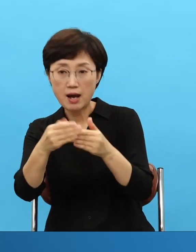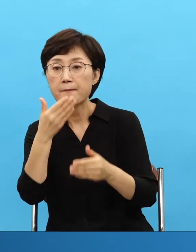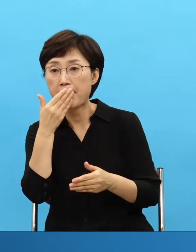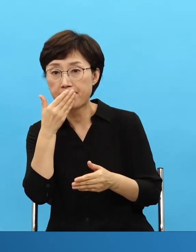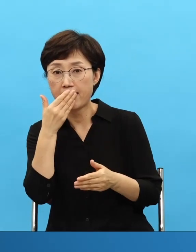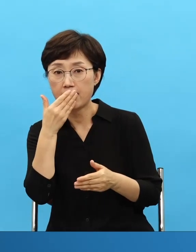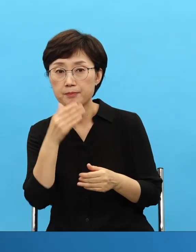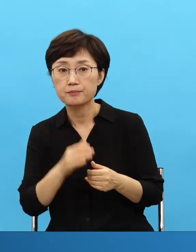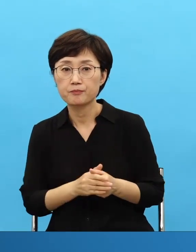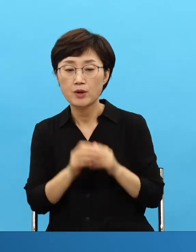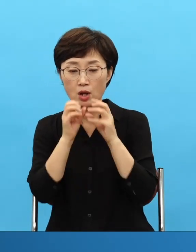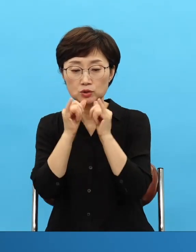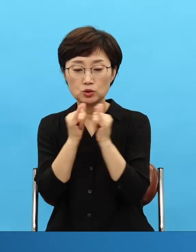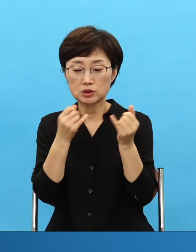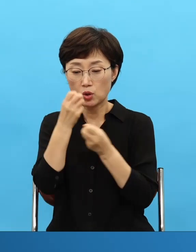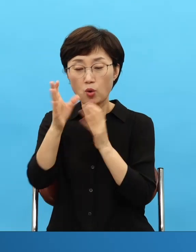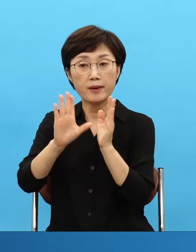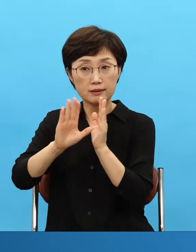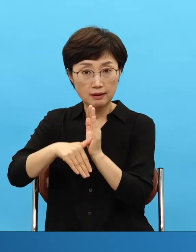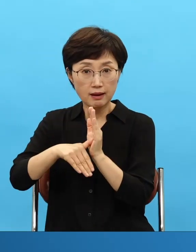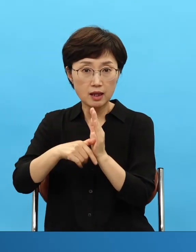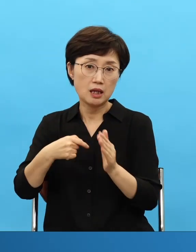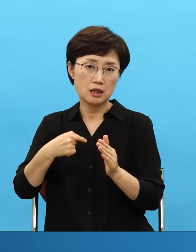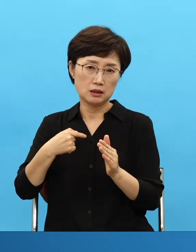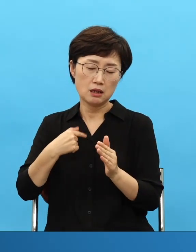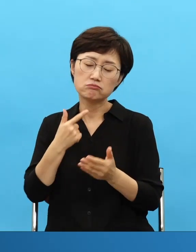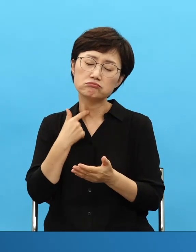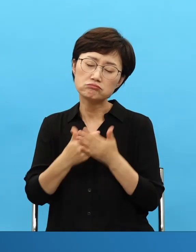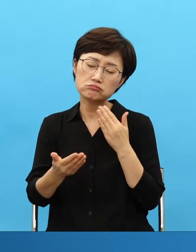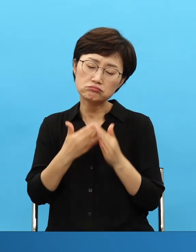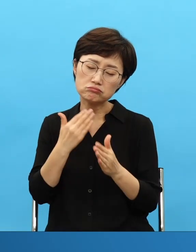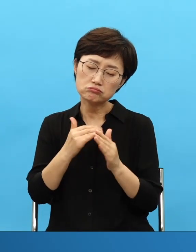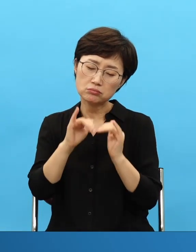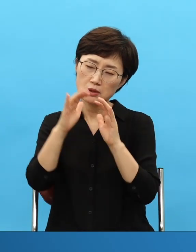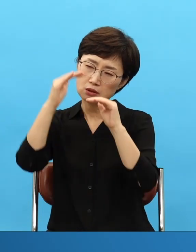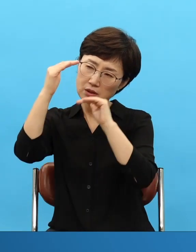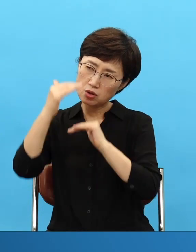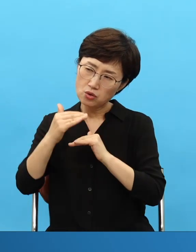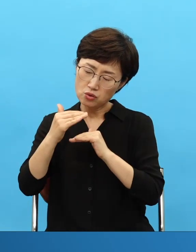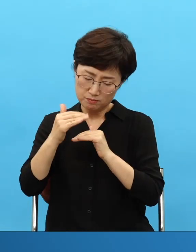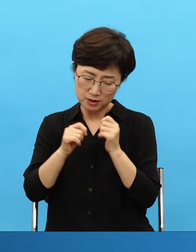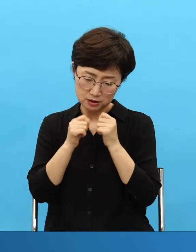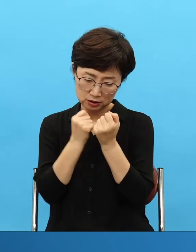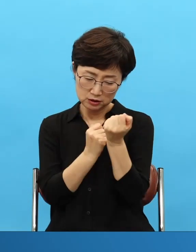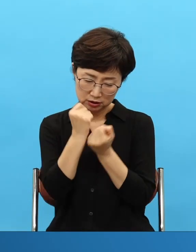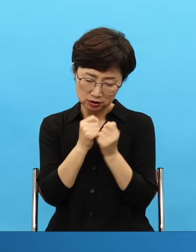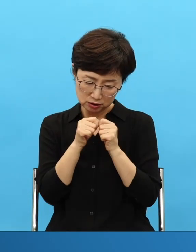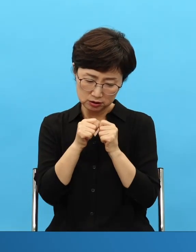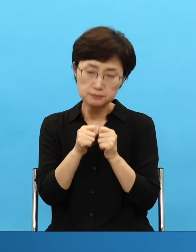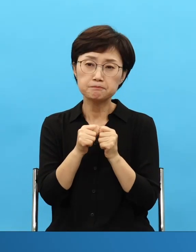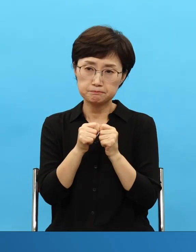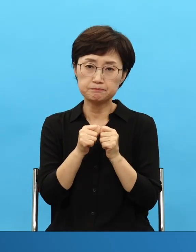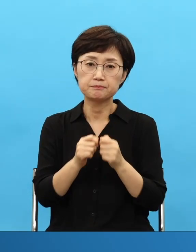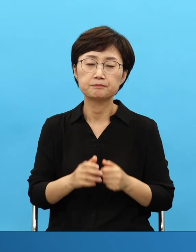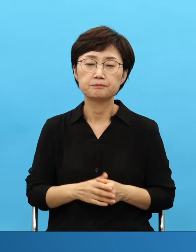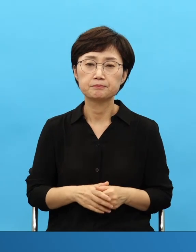세워진다며 전도자의 고백 시간엔 자신이 실제 체험한 하나님의 역사를 자세하게 전했습니다.